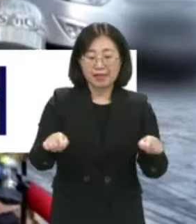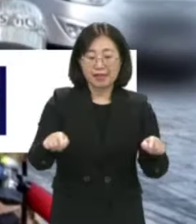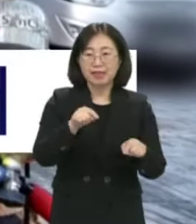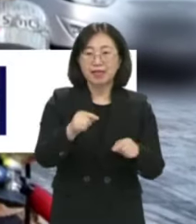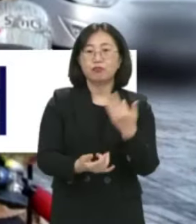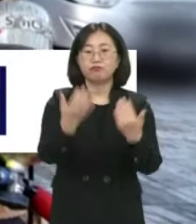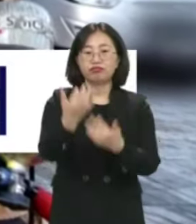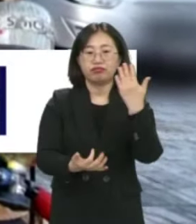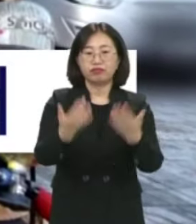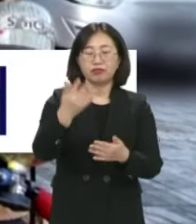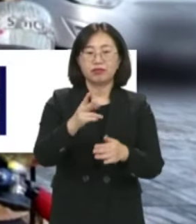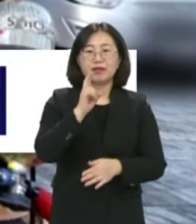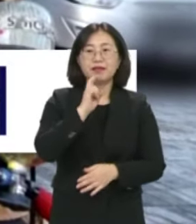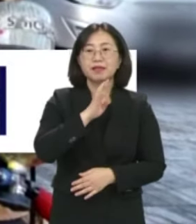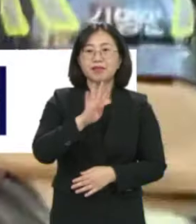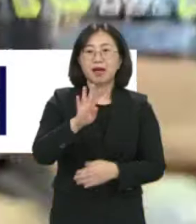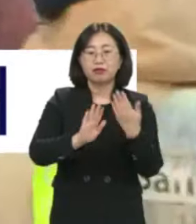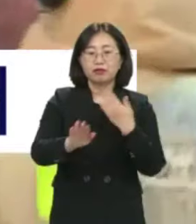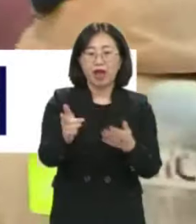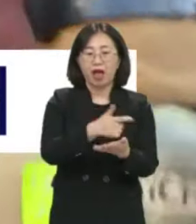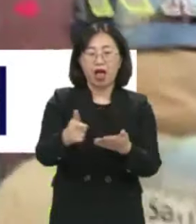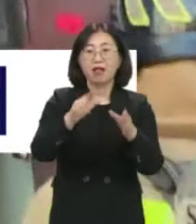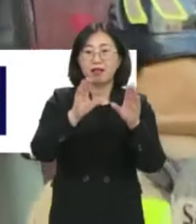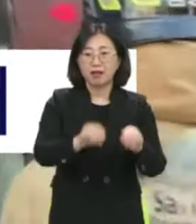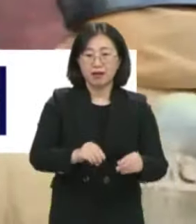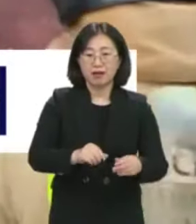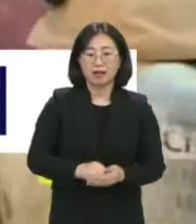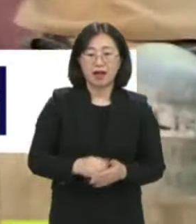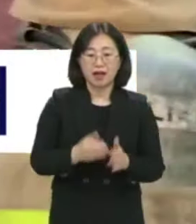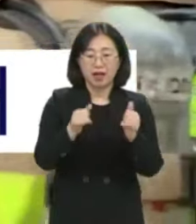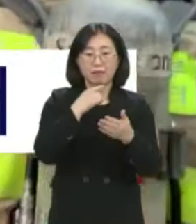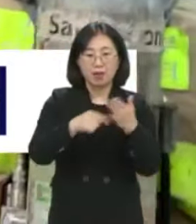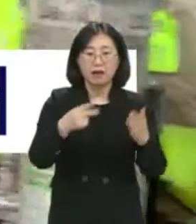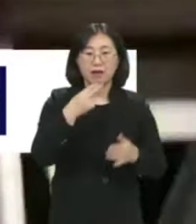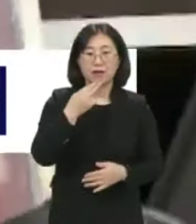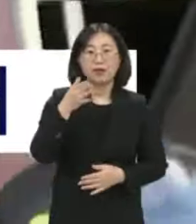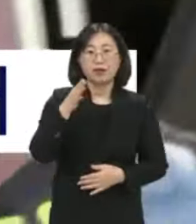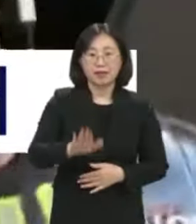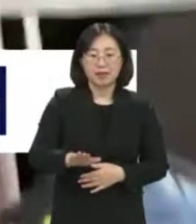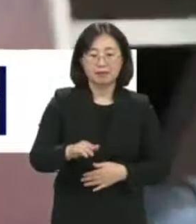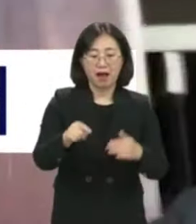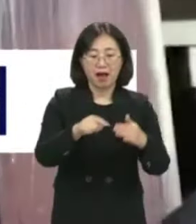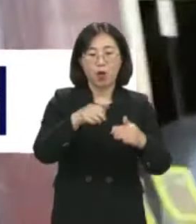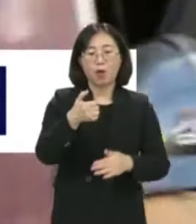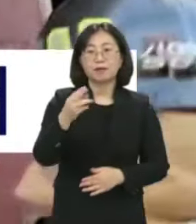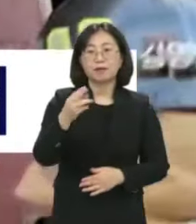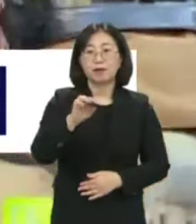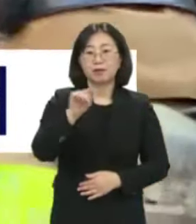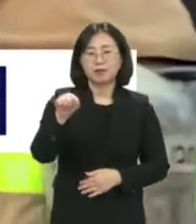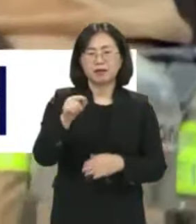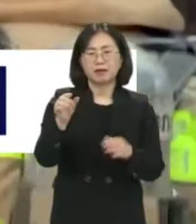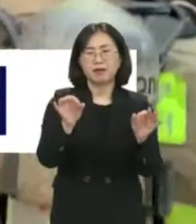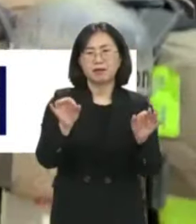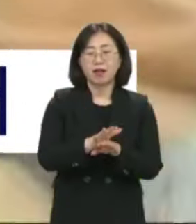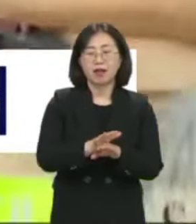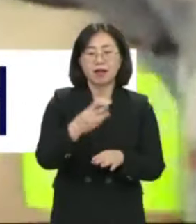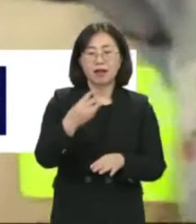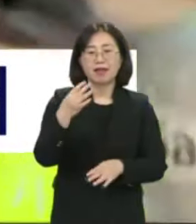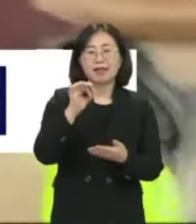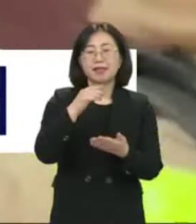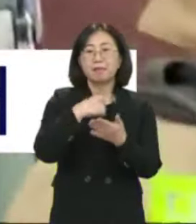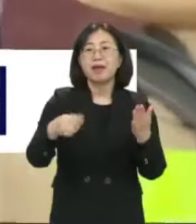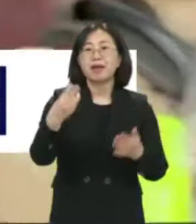불이나 24분 만에 꺼졌습니다이 화재로 임명 피해는 없었지만 내부 50mm 소실돼 3천만 원의